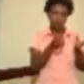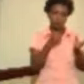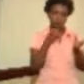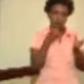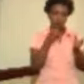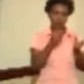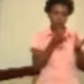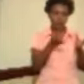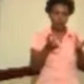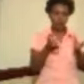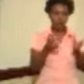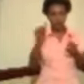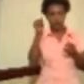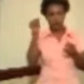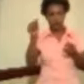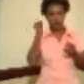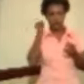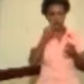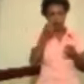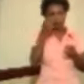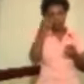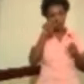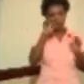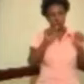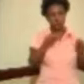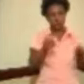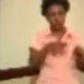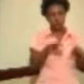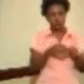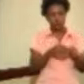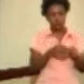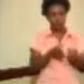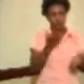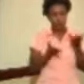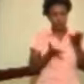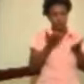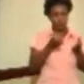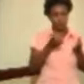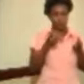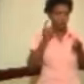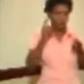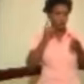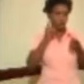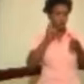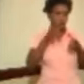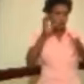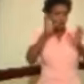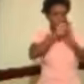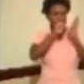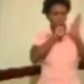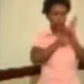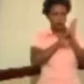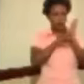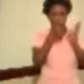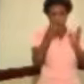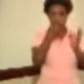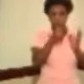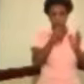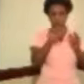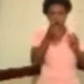renoncer, à un certain nombre de prérogatives, c'est-à-dire aussi bien autorité que responsabilité, au profit des